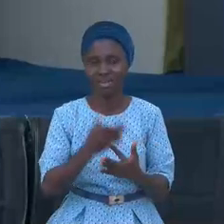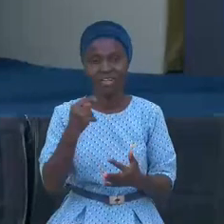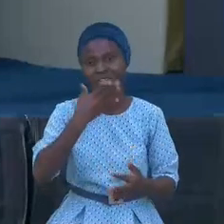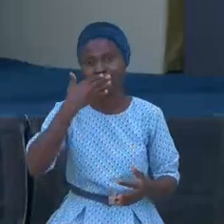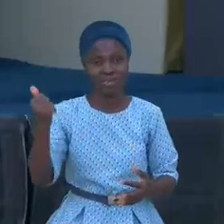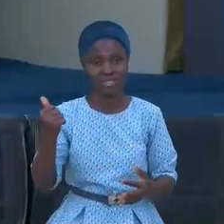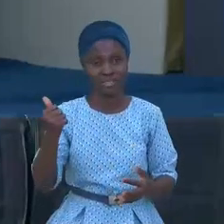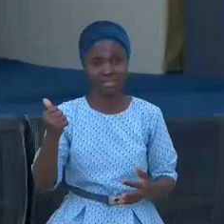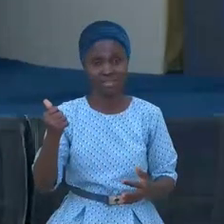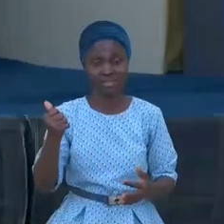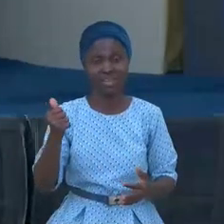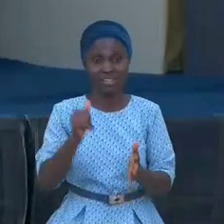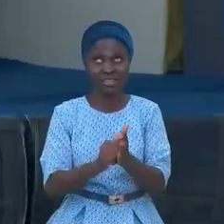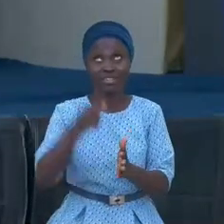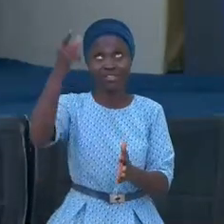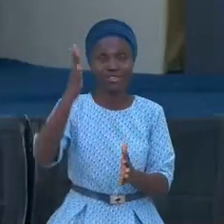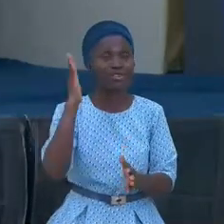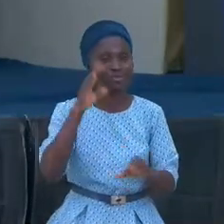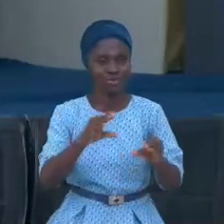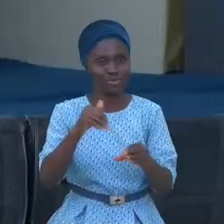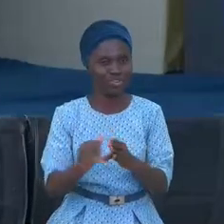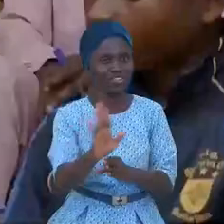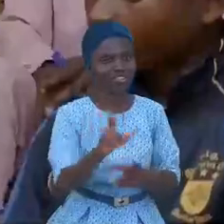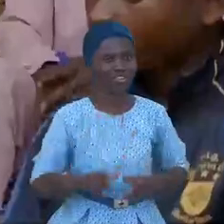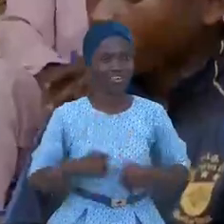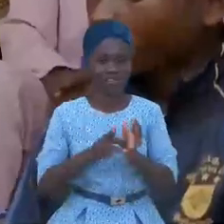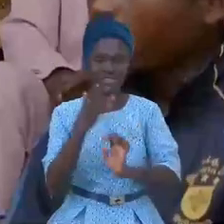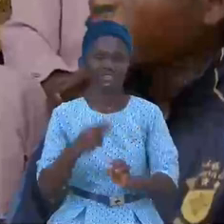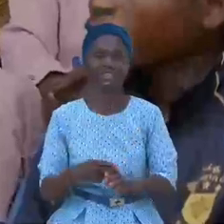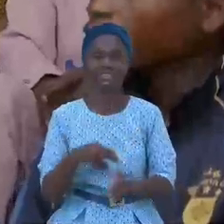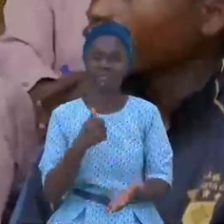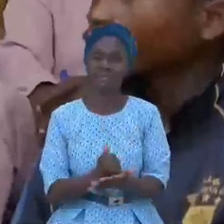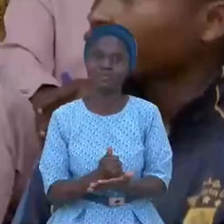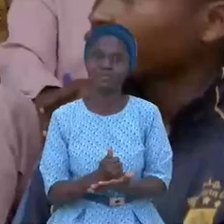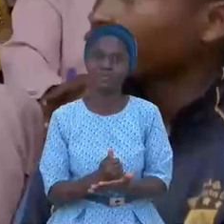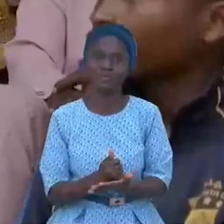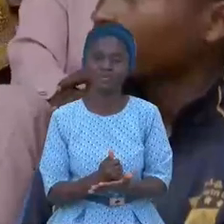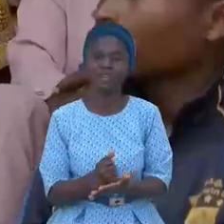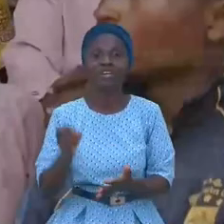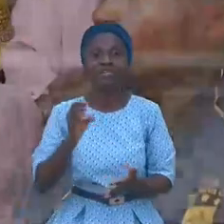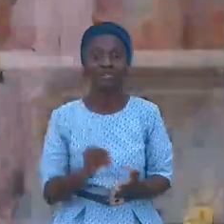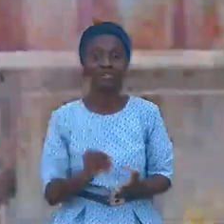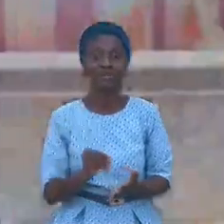meilleur que Dieu fera dans ta vie. Alors,